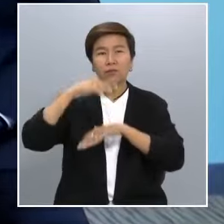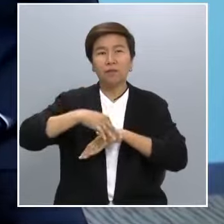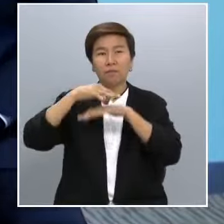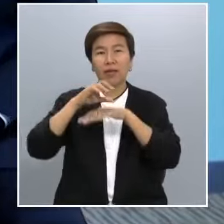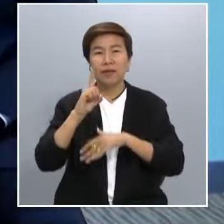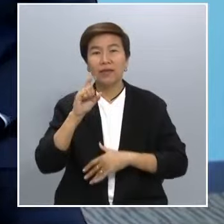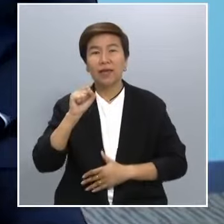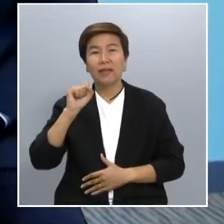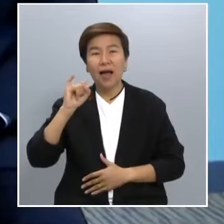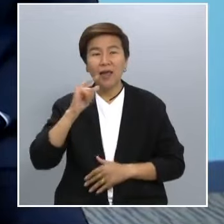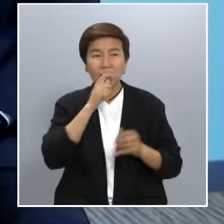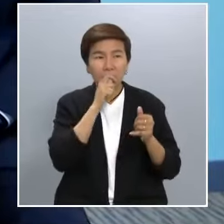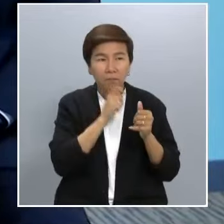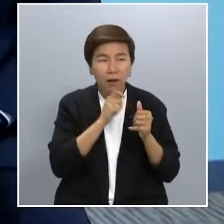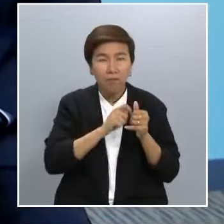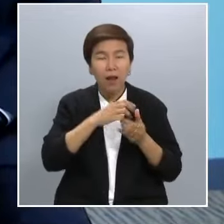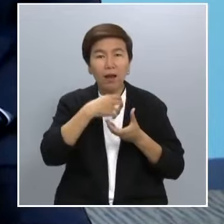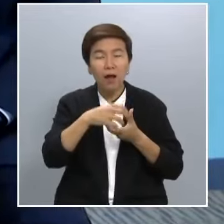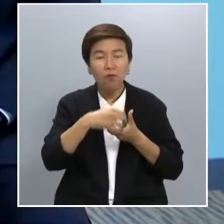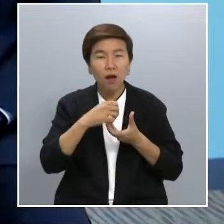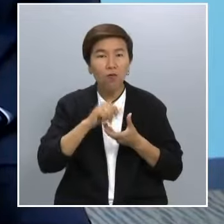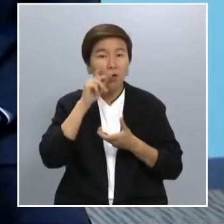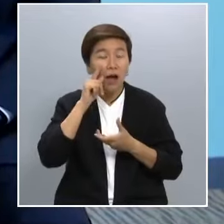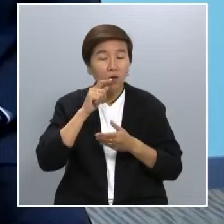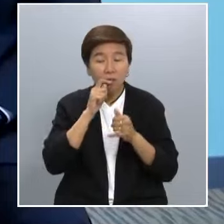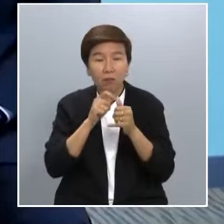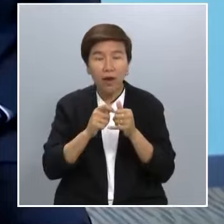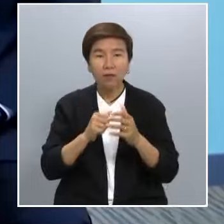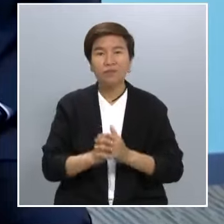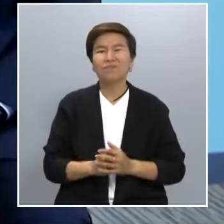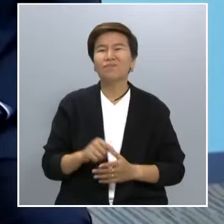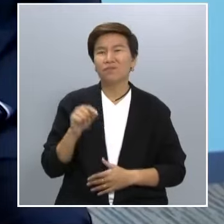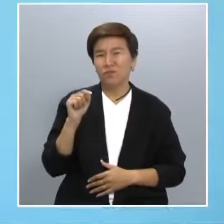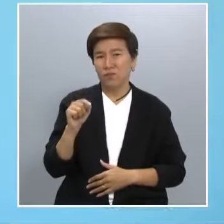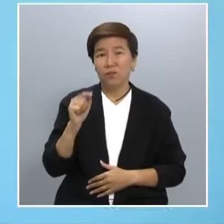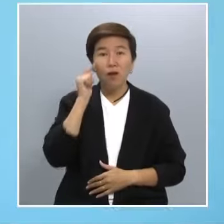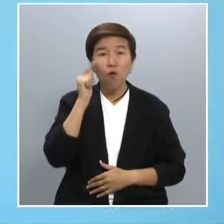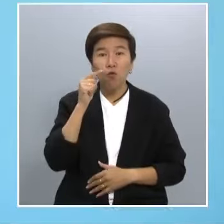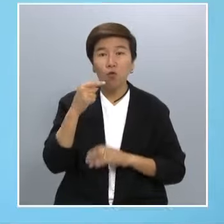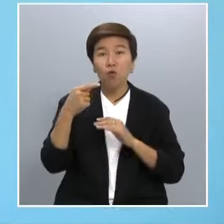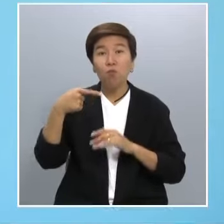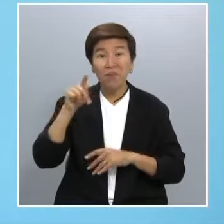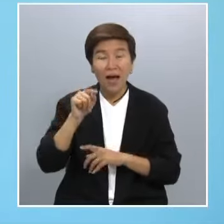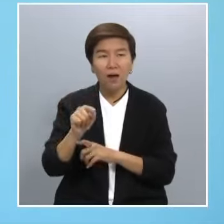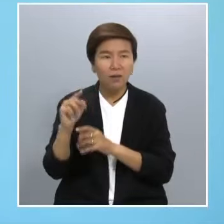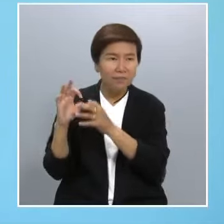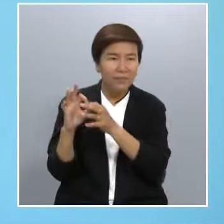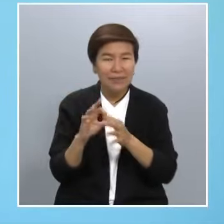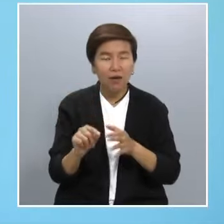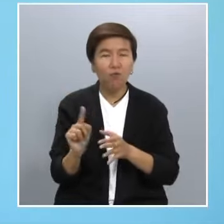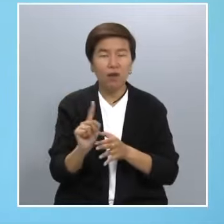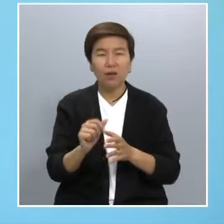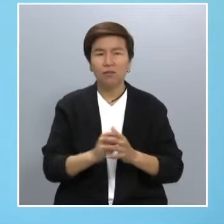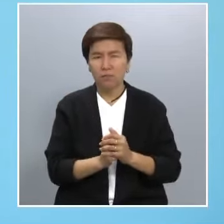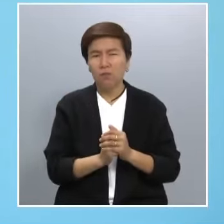ภาษณ์กับทีมข่าวอาชญากรรมนะคะบอกว่าคดีของลุงเปี๊ยกค่ะตำรวจเข้าข่ายความผิดตามพ.ร.บ.อุ้มหายประกอบกับเป็นเรื่